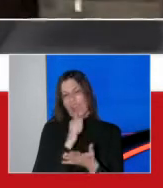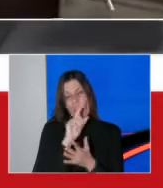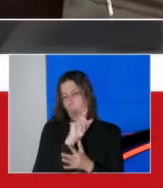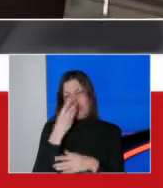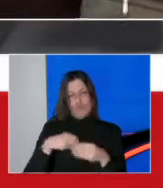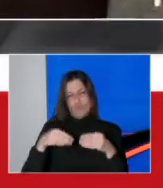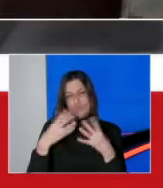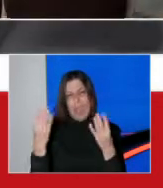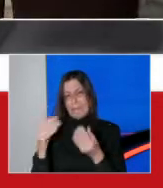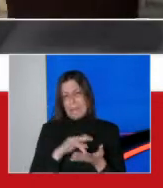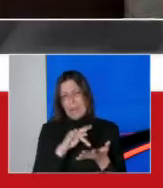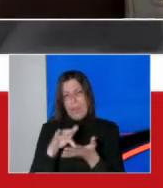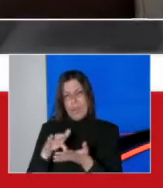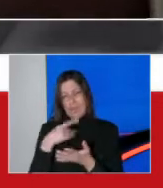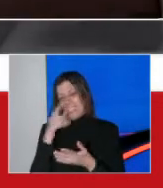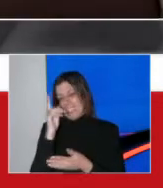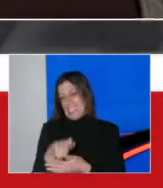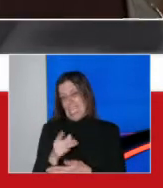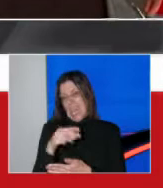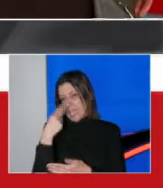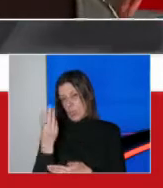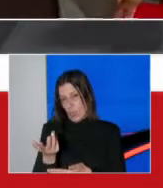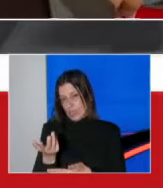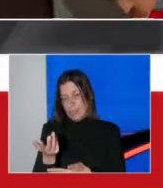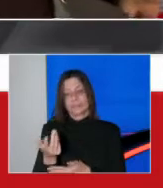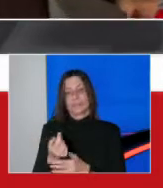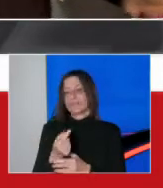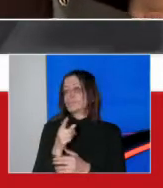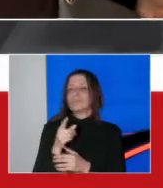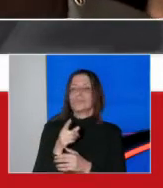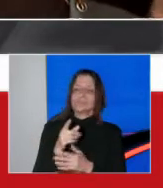בשימוש בהרבה מאוד מקומות שהיו אמורים להיות בימינו אנו. כך